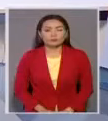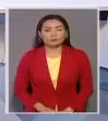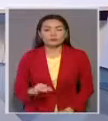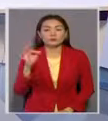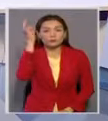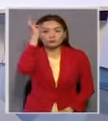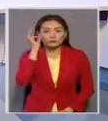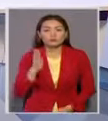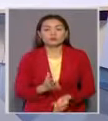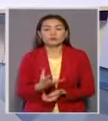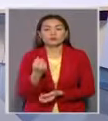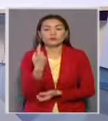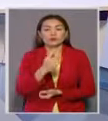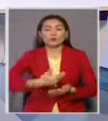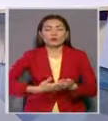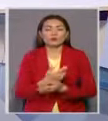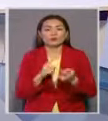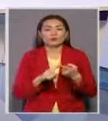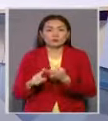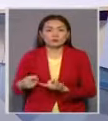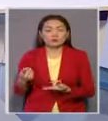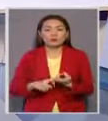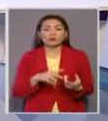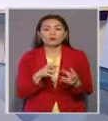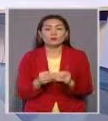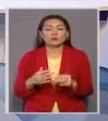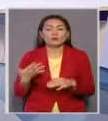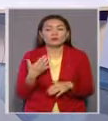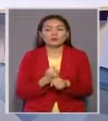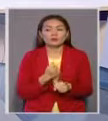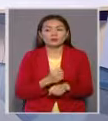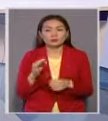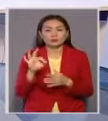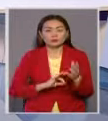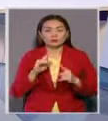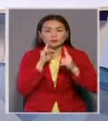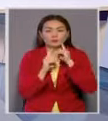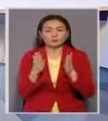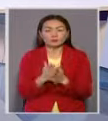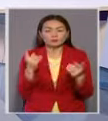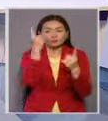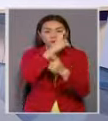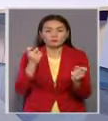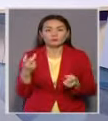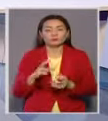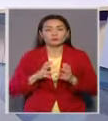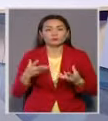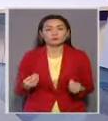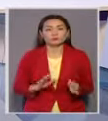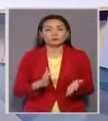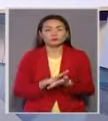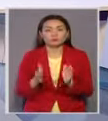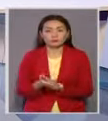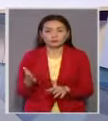В Израиле появился еще один новый вирус. В связи с этим ВОЗ провела экстренное совещание и объявила международную